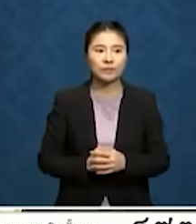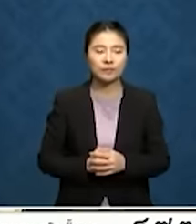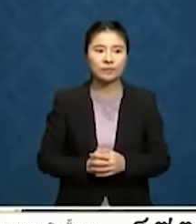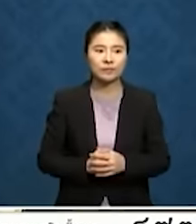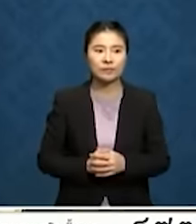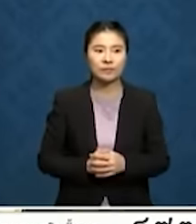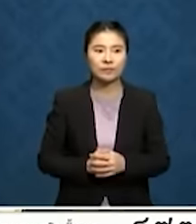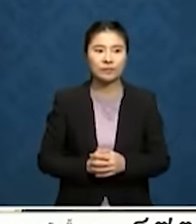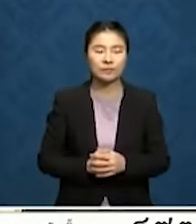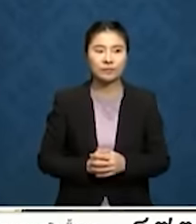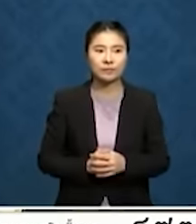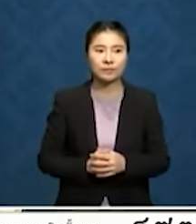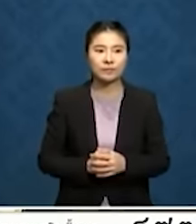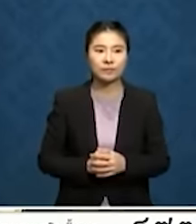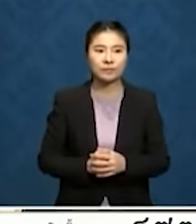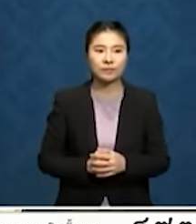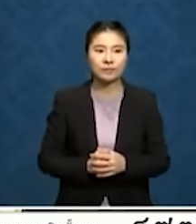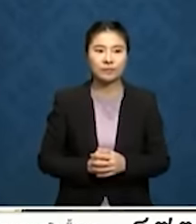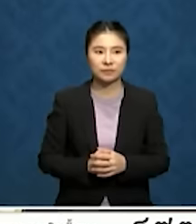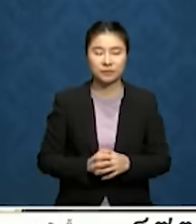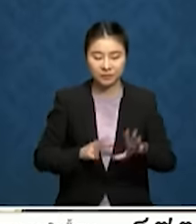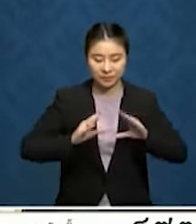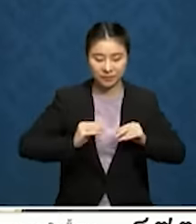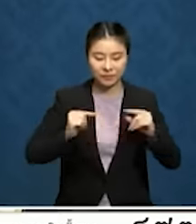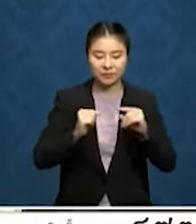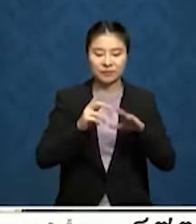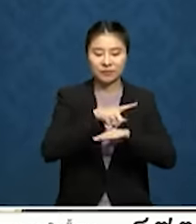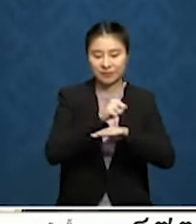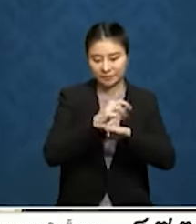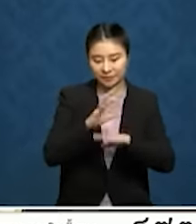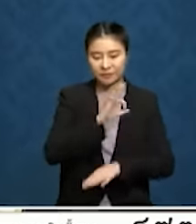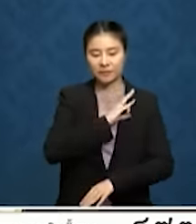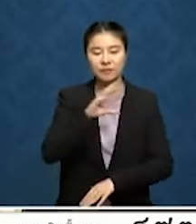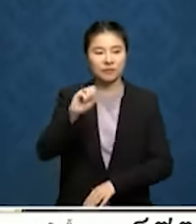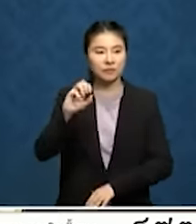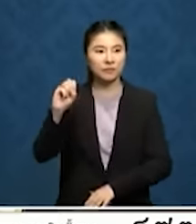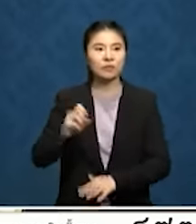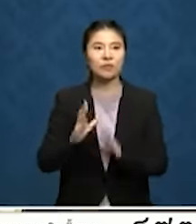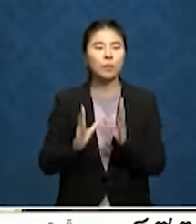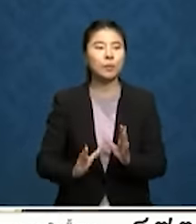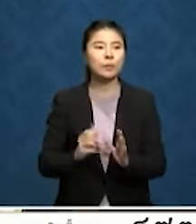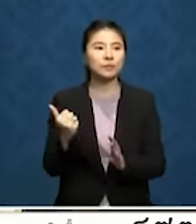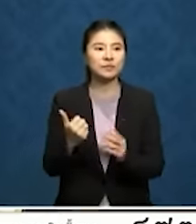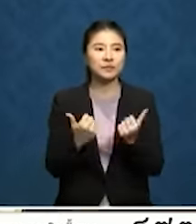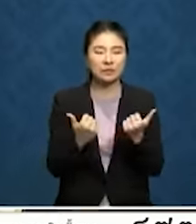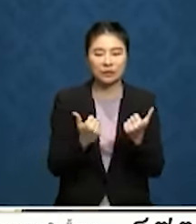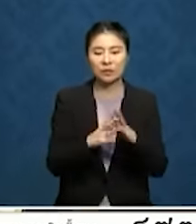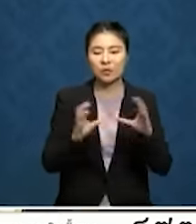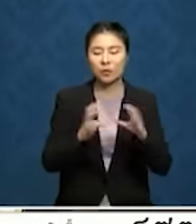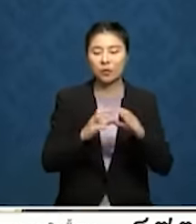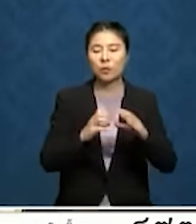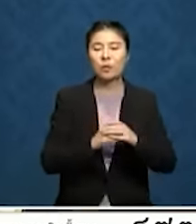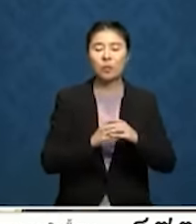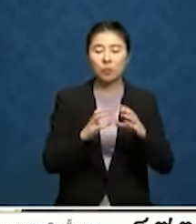ามอีกครั้งดังนั้นครับผมเห็นด้วยกับท่านประธานเห็นด้วยกับเพื่อนสมาชิกว่าวันนี้ไม่ใช่เวทีที่พรรคประชาช